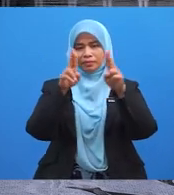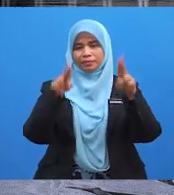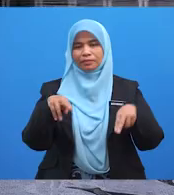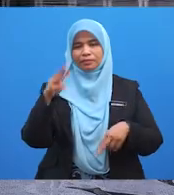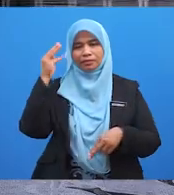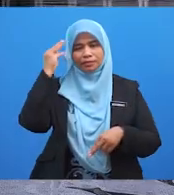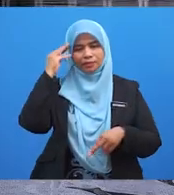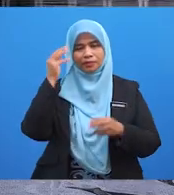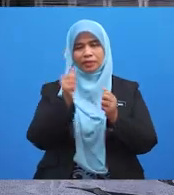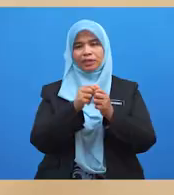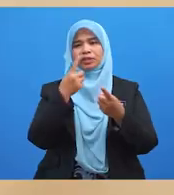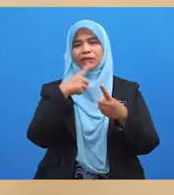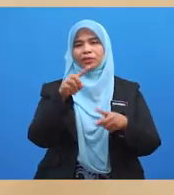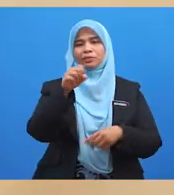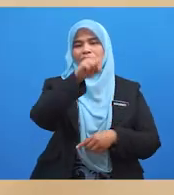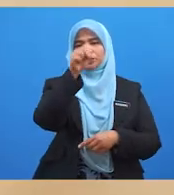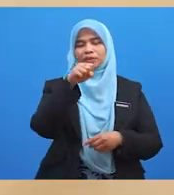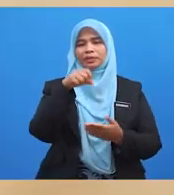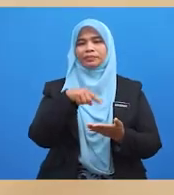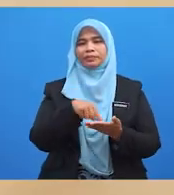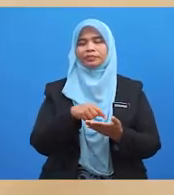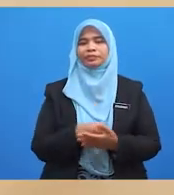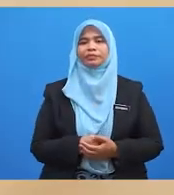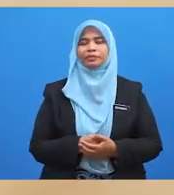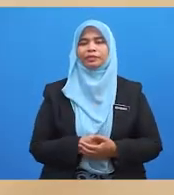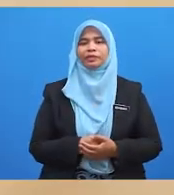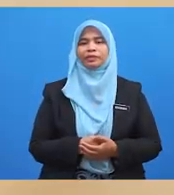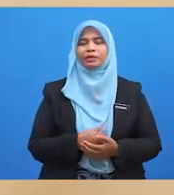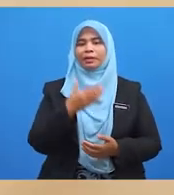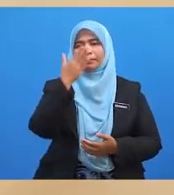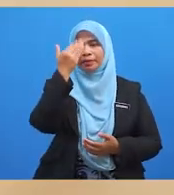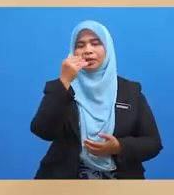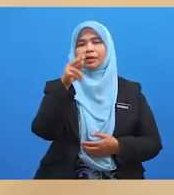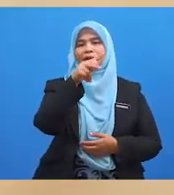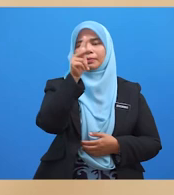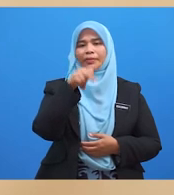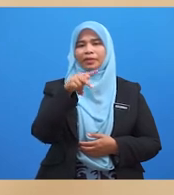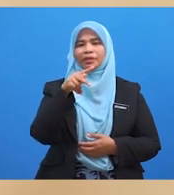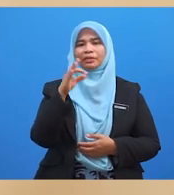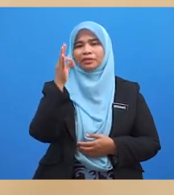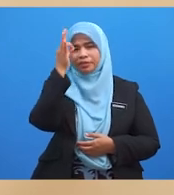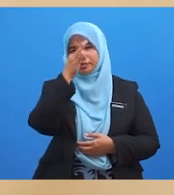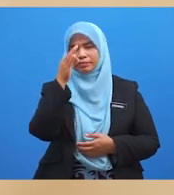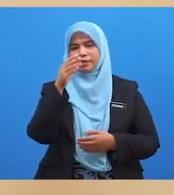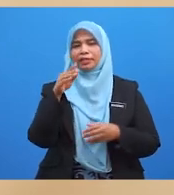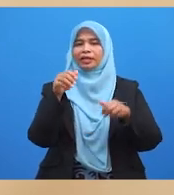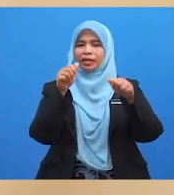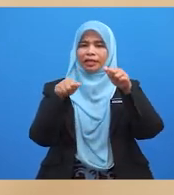menjawab soalan berikut. Soalannya, mengapakah sifat